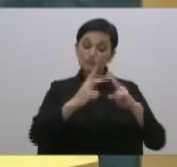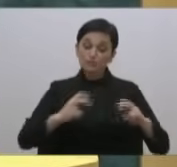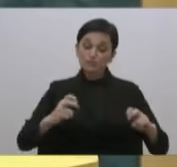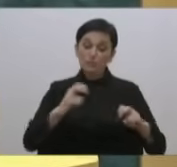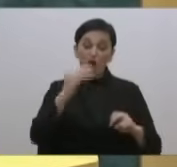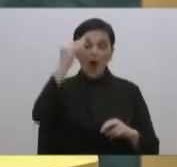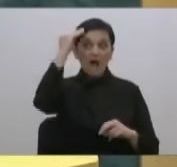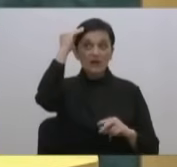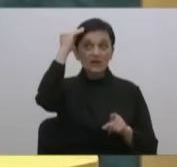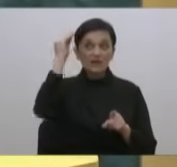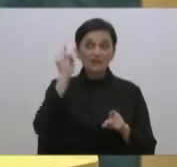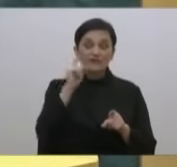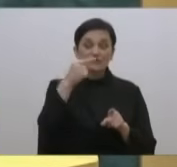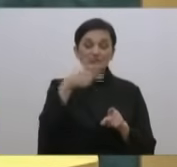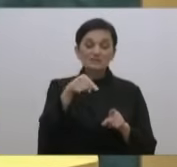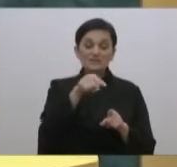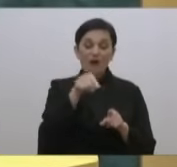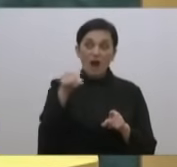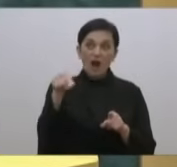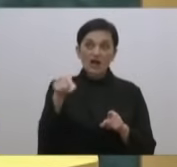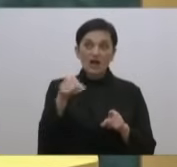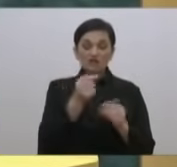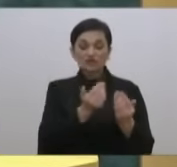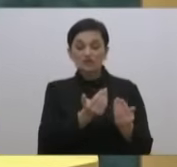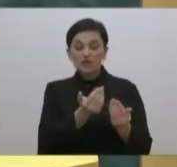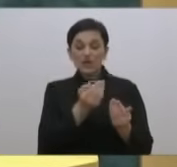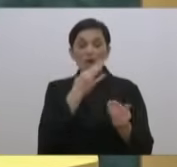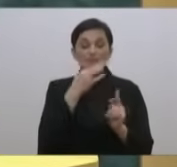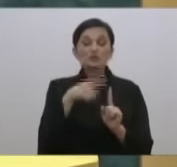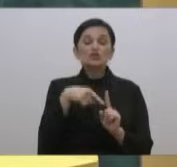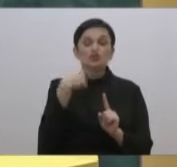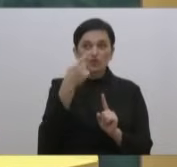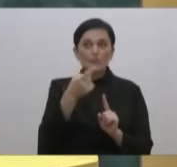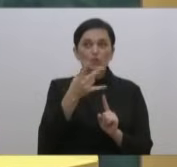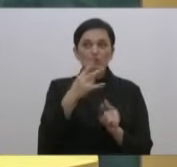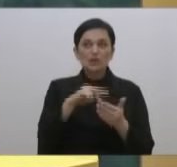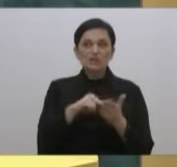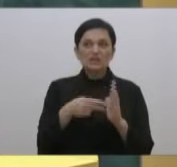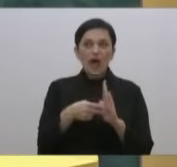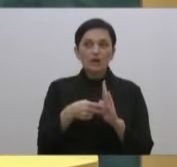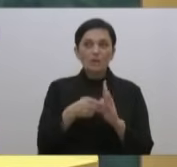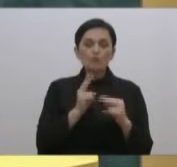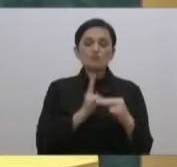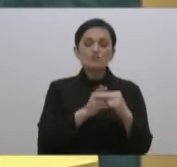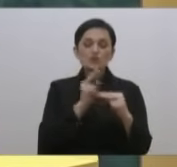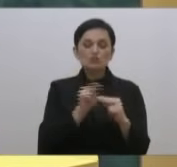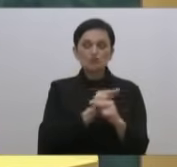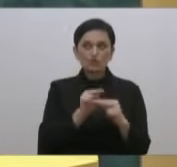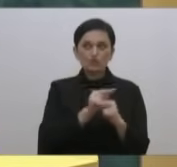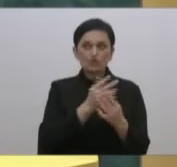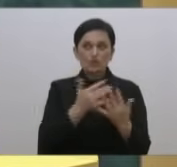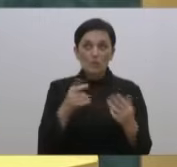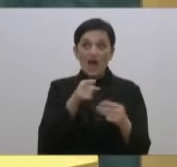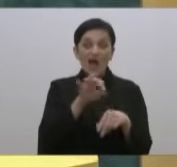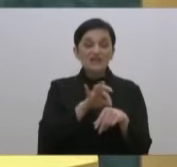ahicua, rahteba, schwagan, șentan, ta amis șemdeg, unda da gegmo, amis prevenția în curnaloba, da șemdeg,